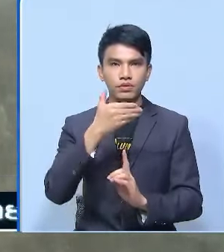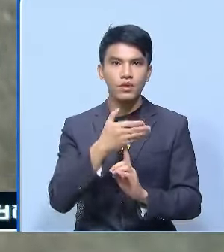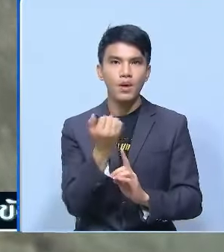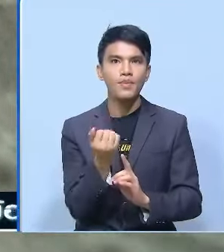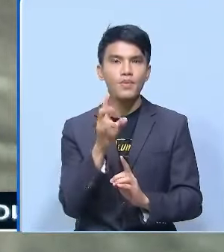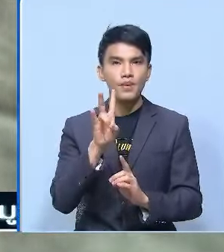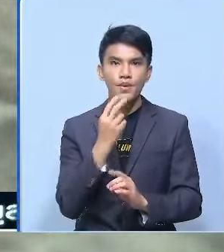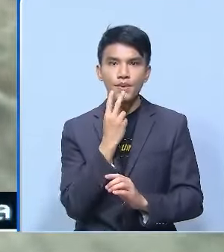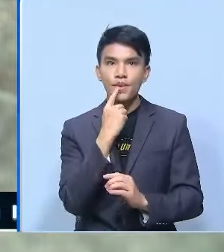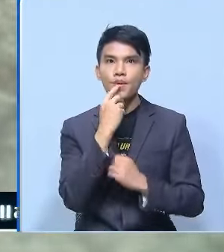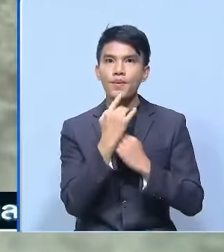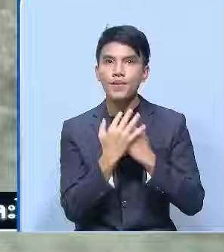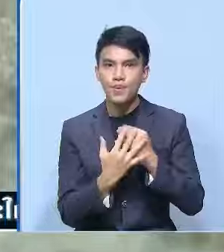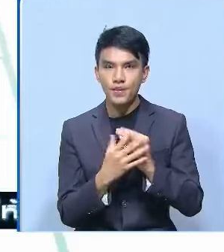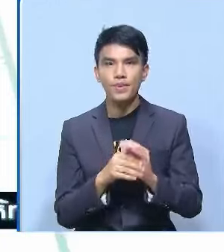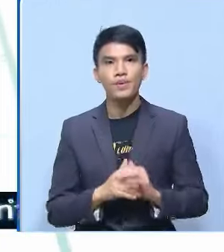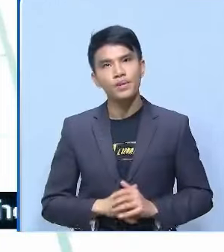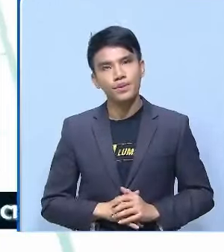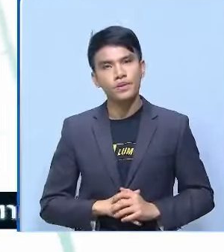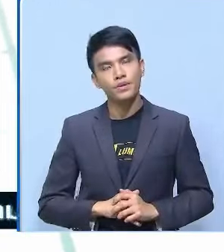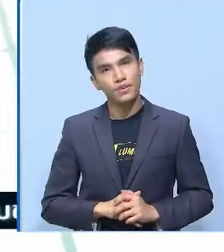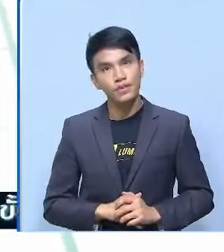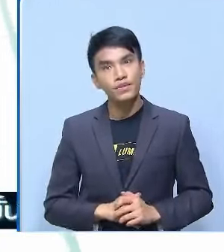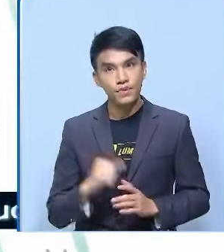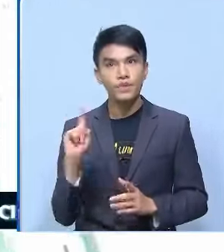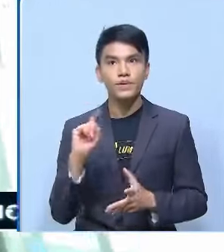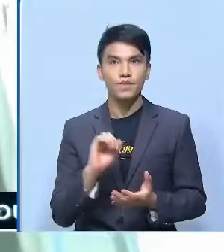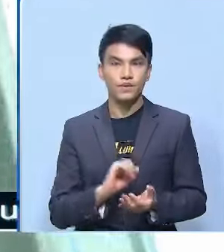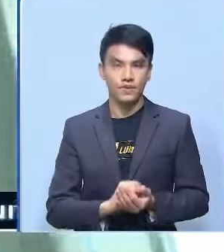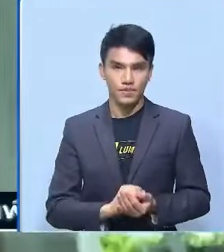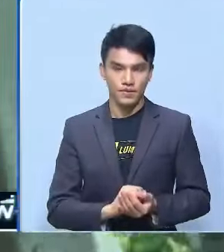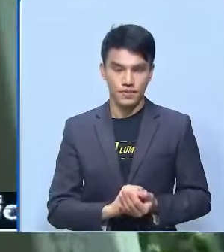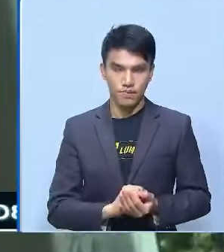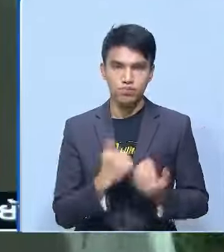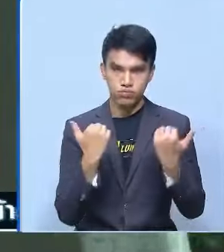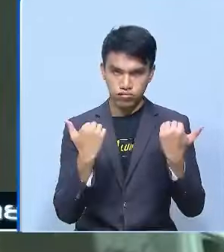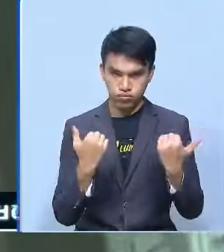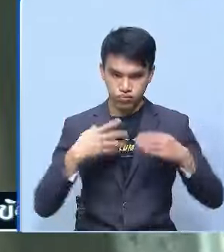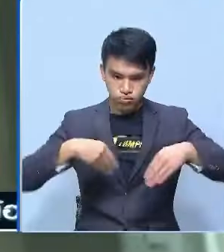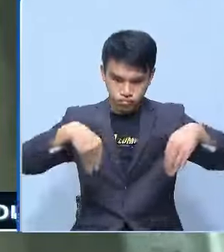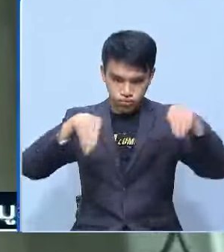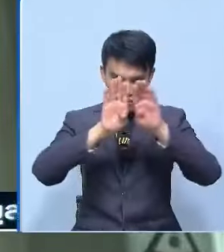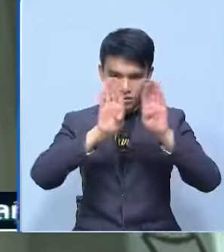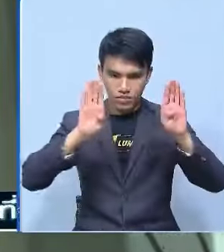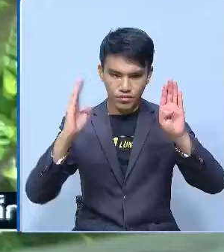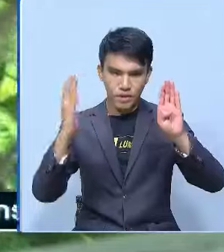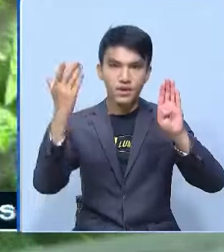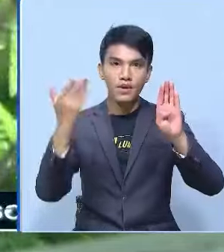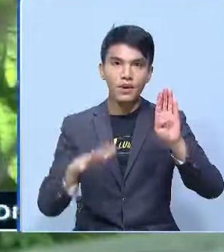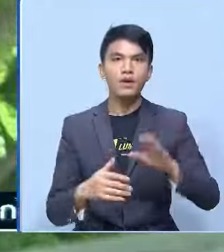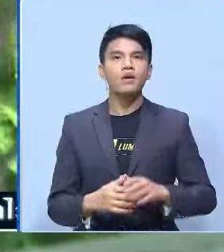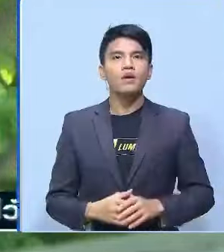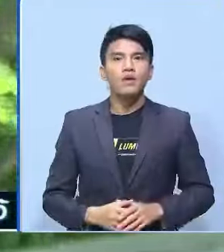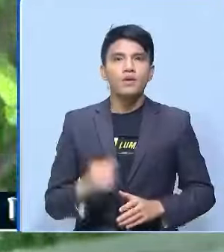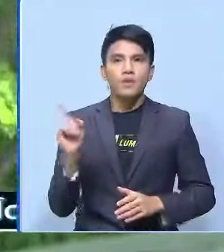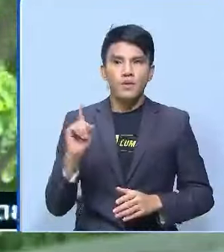ค่ะไปเจอคราบเลือดติดอยู่ที่พื้นเลยนะโดยตู้ไฟฟ้าที่เกิดเหตุกทมได้มีการนำผ้าใบน่ะมาปิดล้อมเอาไว้แล้วและเพราะว่